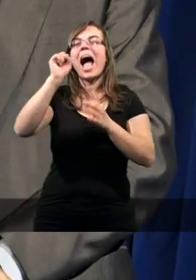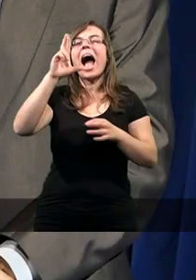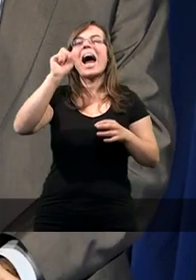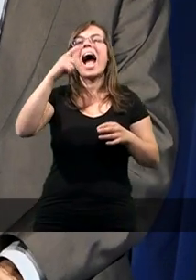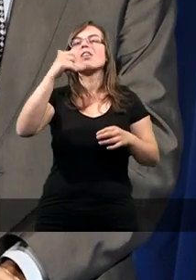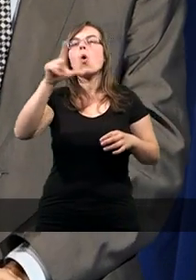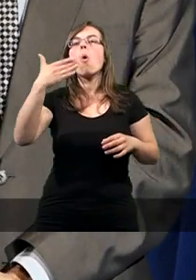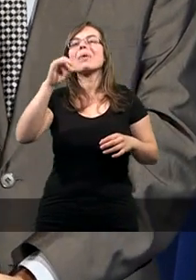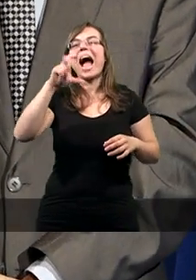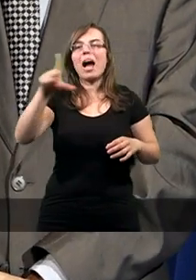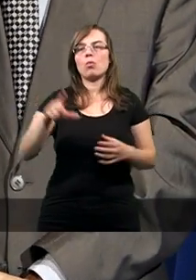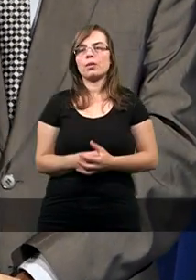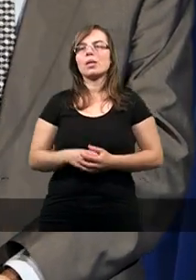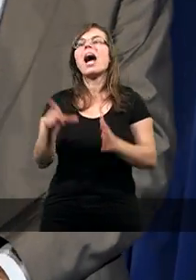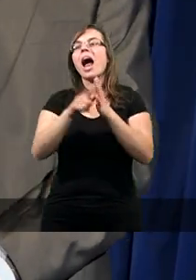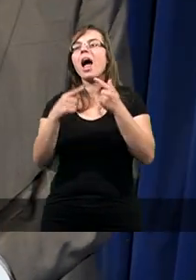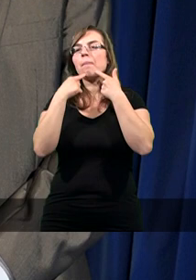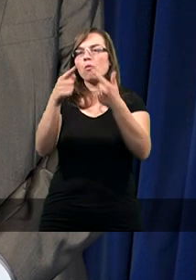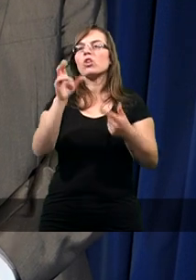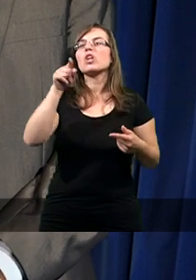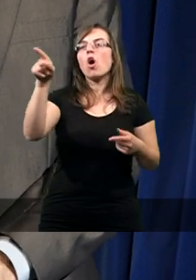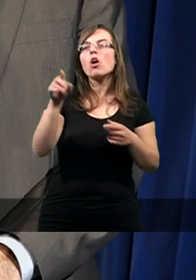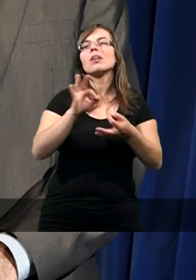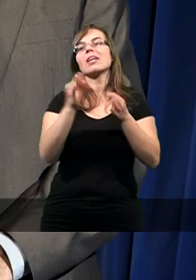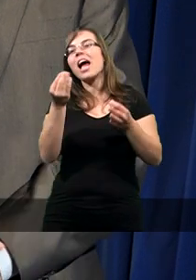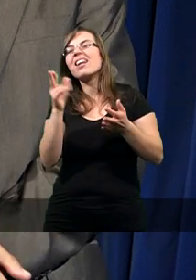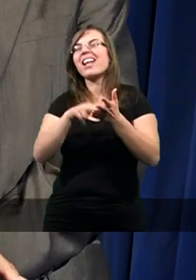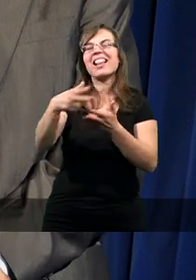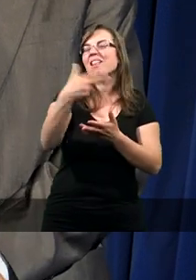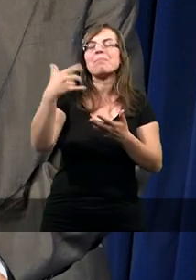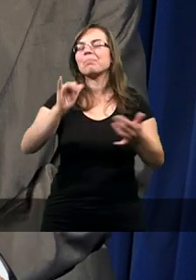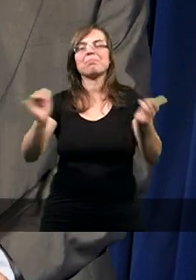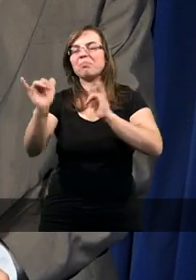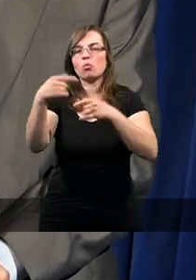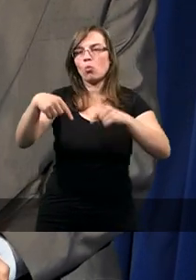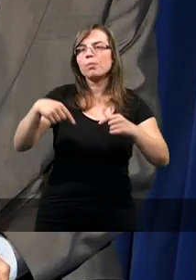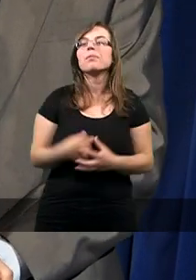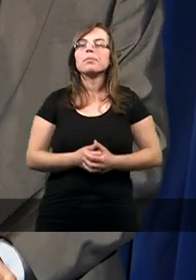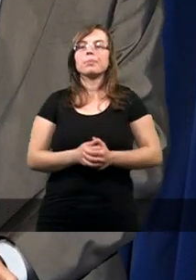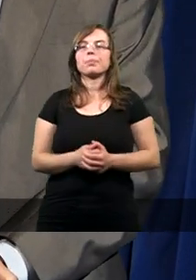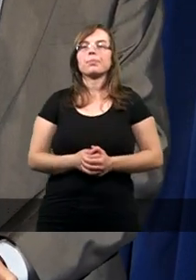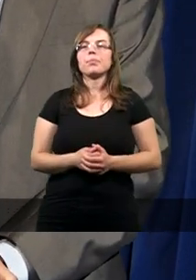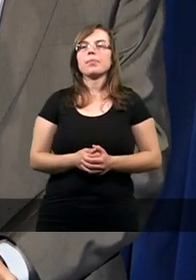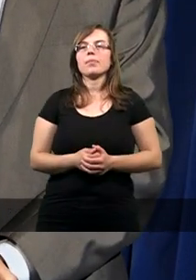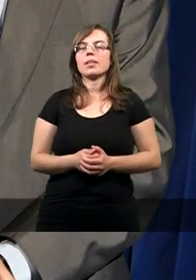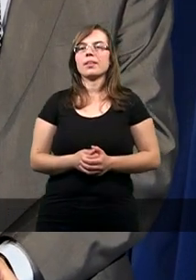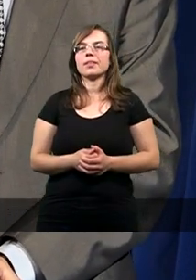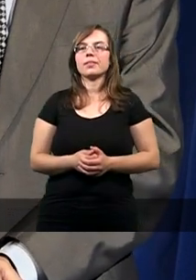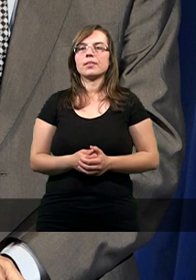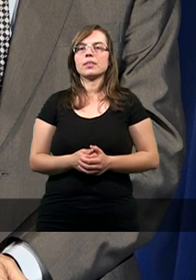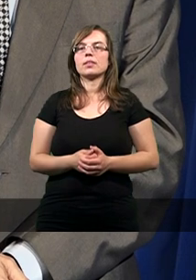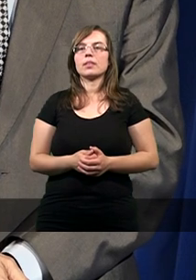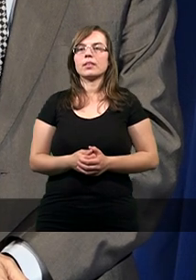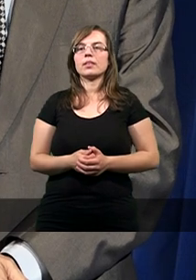hadn't discussed what kind of pastor they needed. Ale powiedzieli, że oni jeszcze na ten temat nie dyskutowali. So he said, fine, go back and meet with your